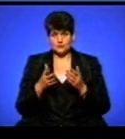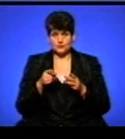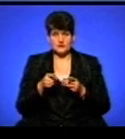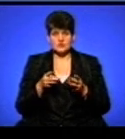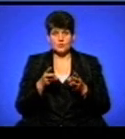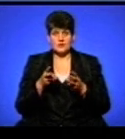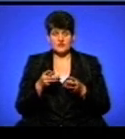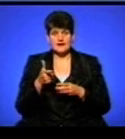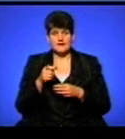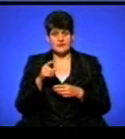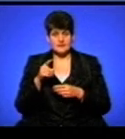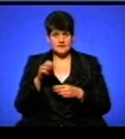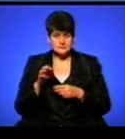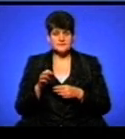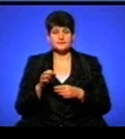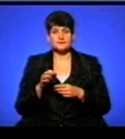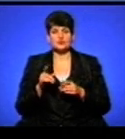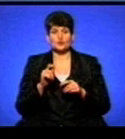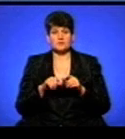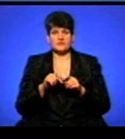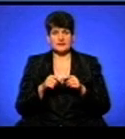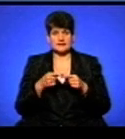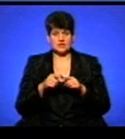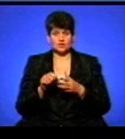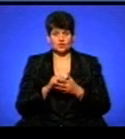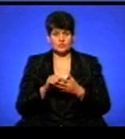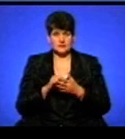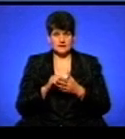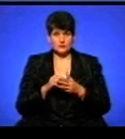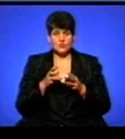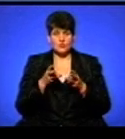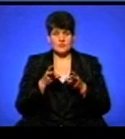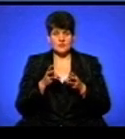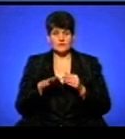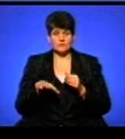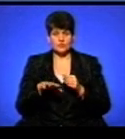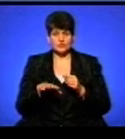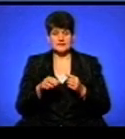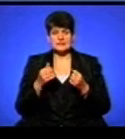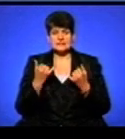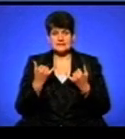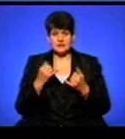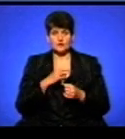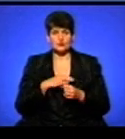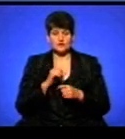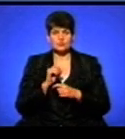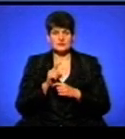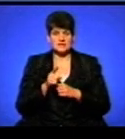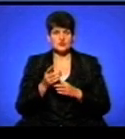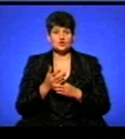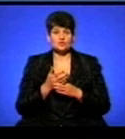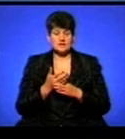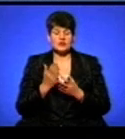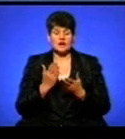опалення природним газом, щодо перевірки технічної документації щодо опалювальної площі. Наразі юридично призначити субсидії, якщо